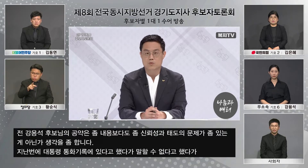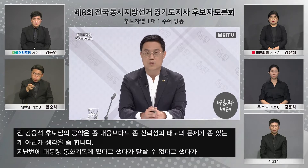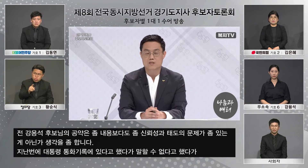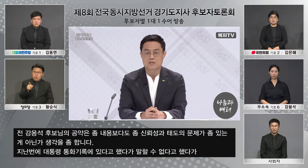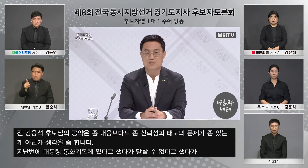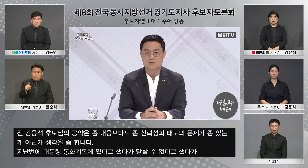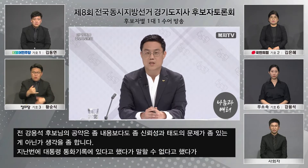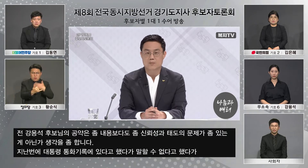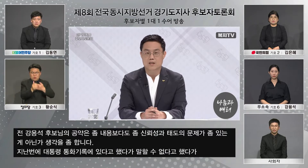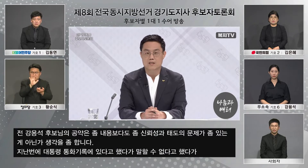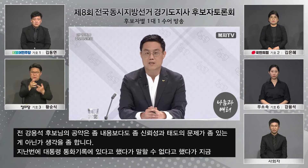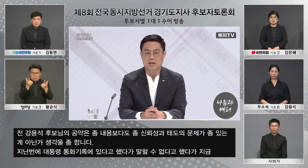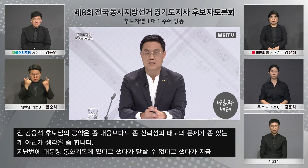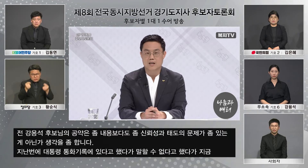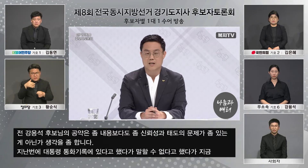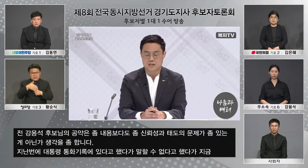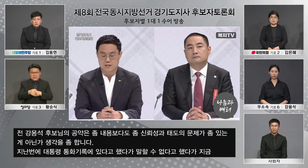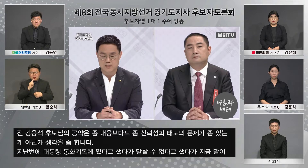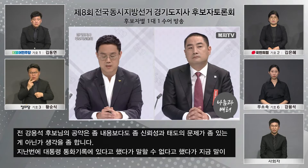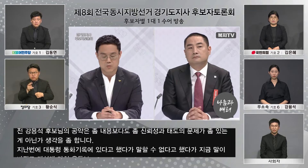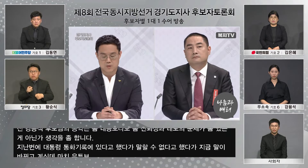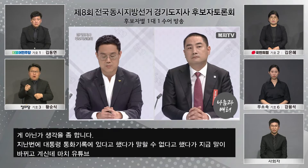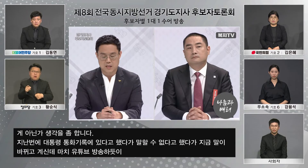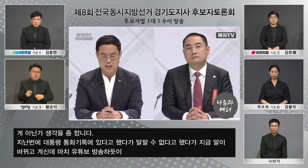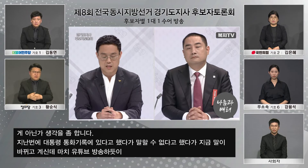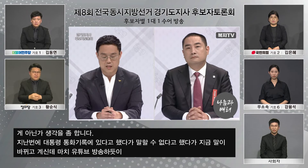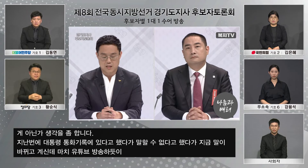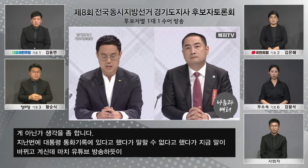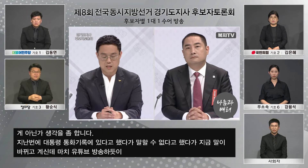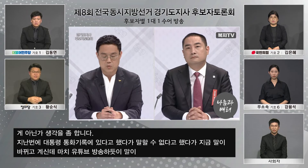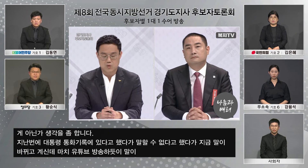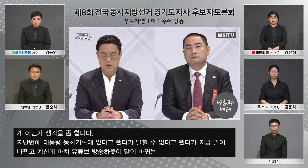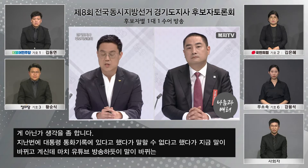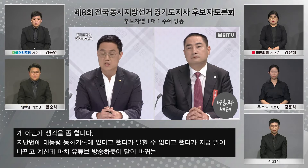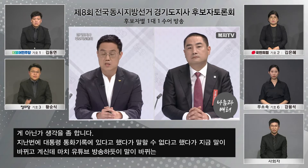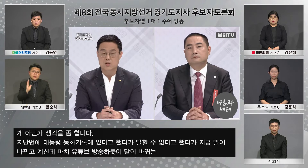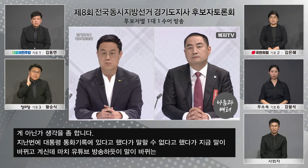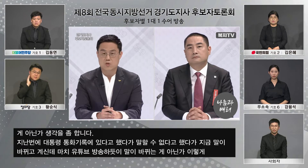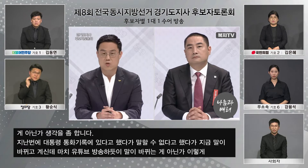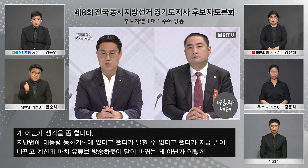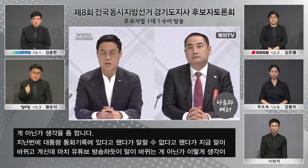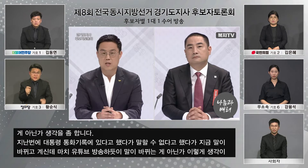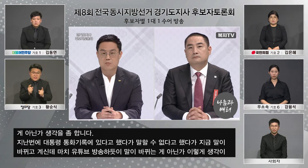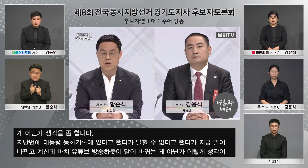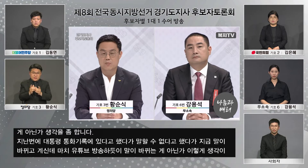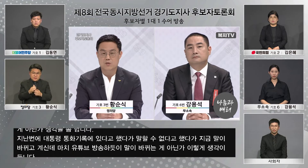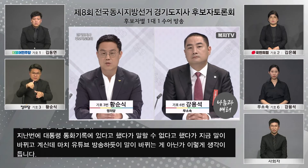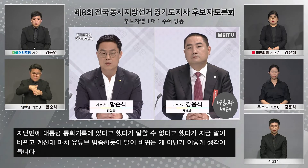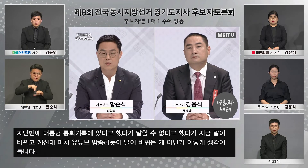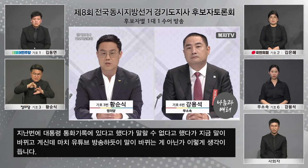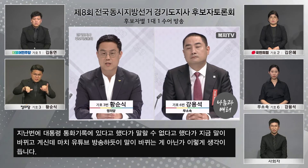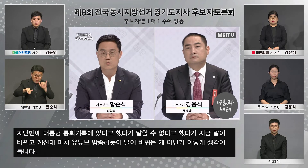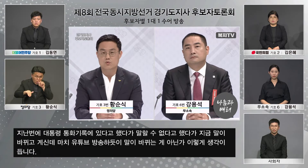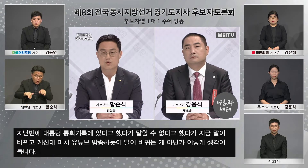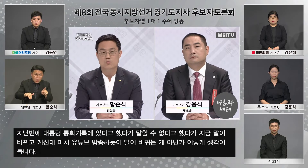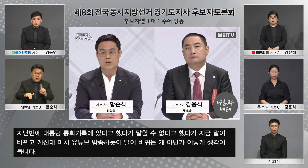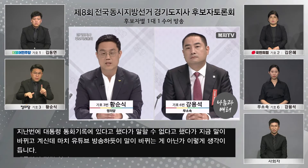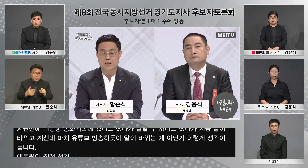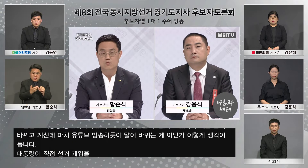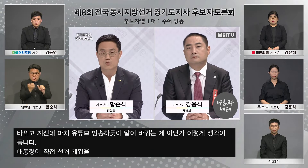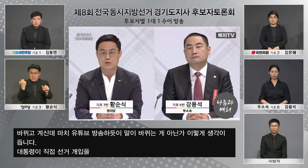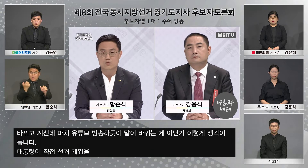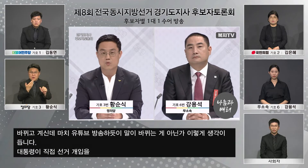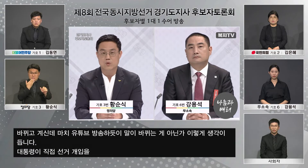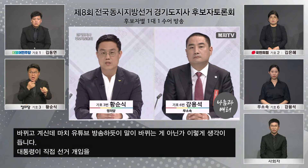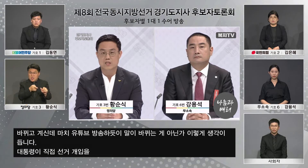유튜브 방송하듯이 말이 바뀌는 게 아닌가 그렇게 생각이 좀 듭니다. 대통령이 직접 선거 개입을 하면은 좀 탄핵 소추도 얘기가